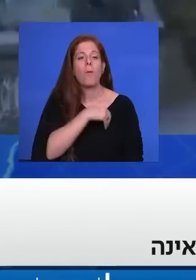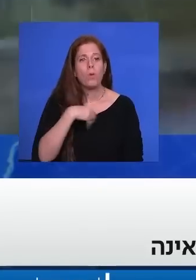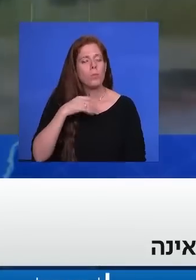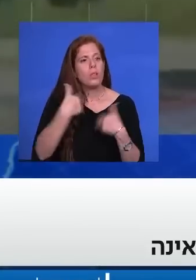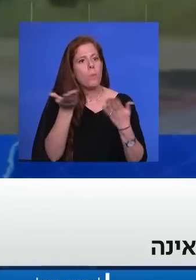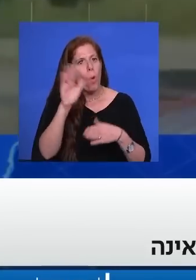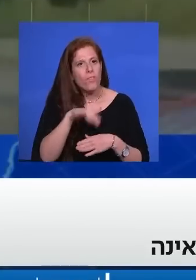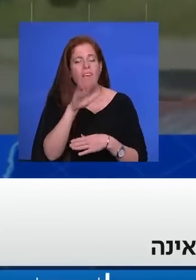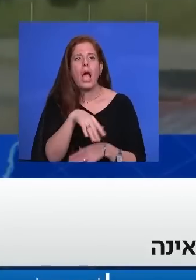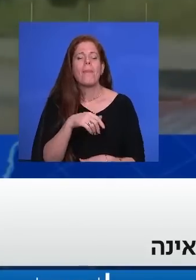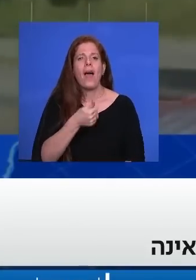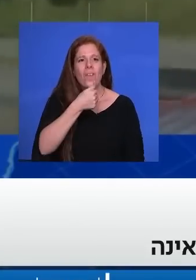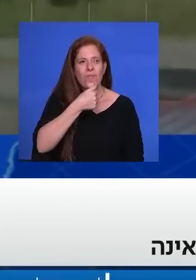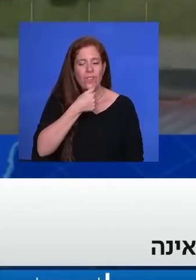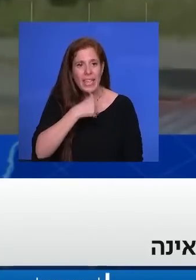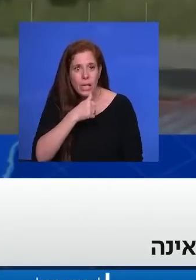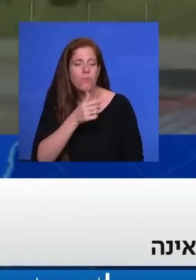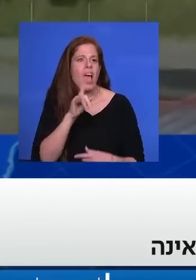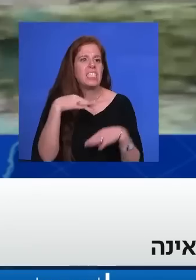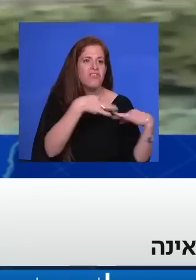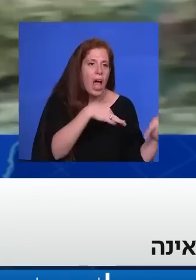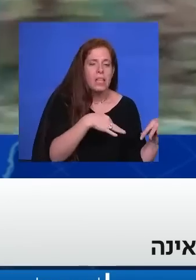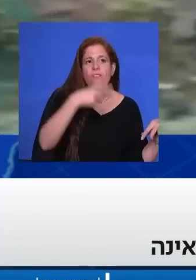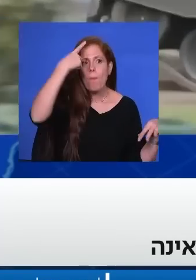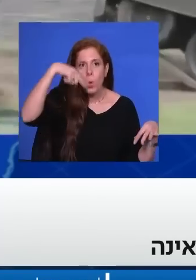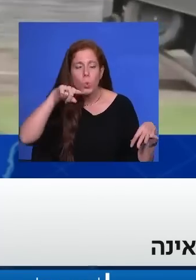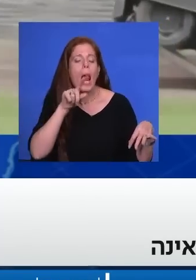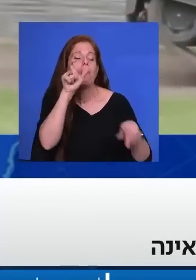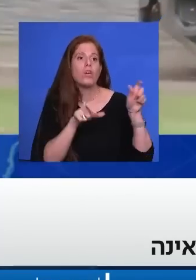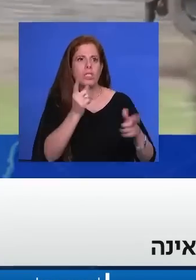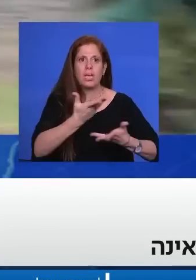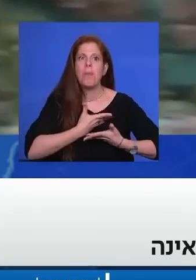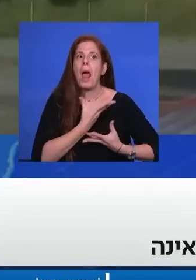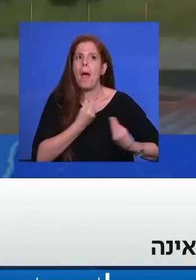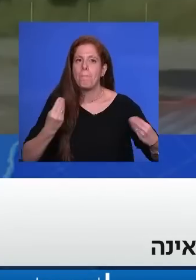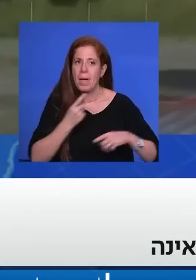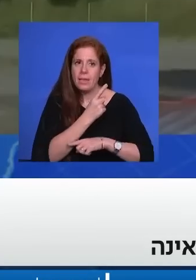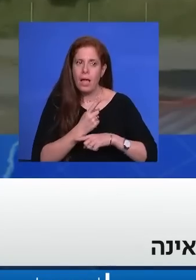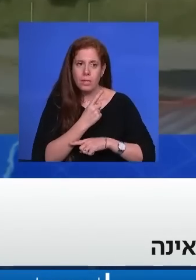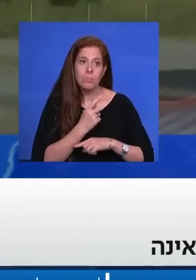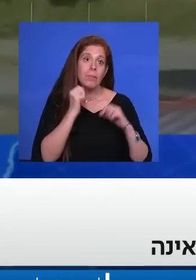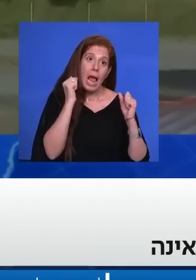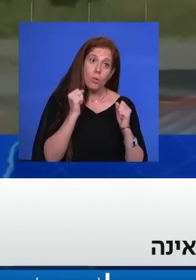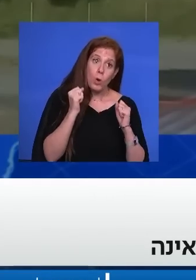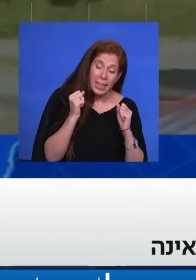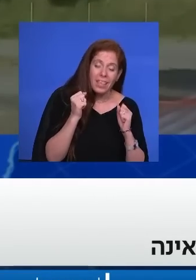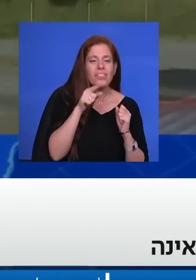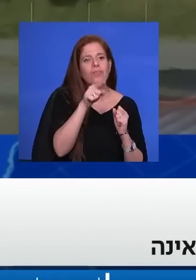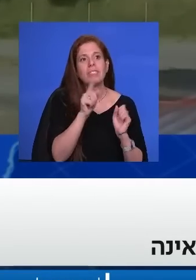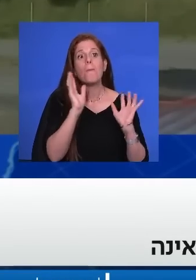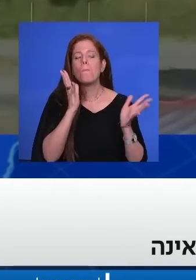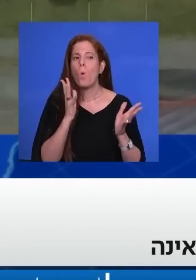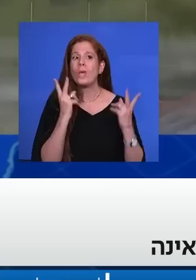וגם הפינים והספרדים והפורטוגלים, והאיש הזה קיבל הרבה מאוד טנקים ליום הולדת. וזה מאוד מאוד